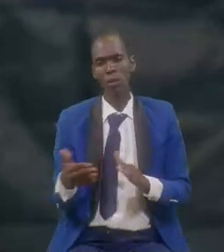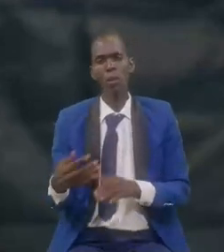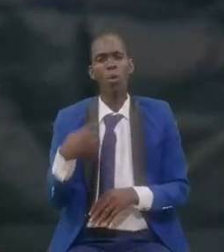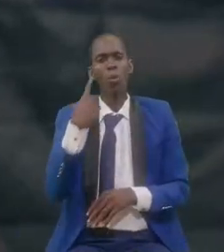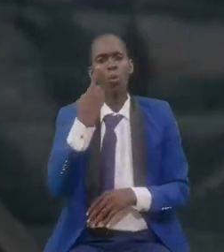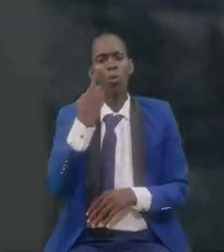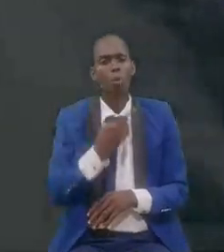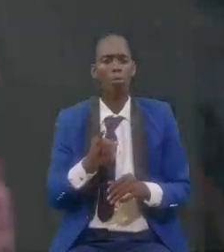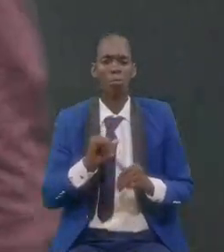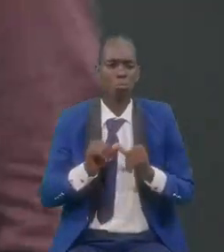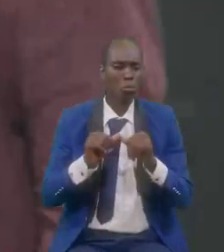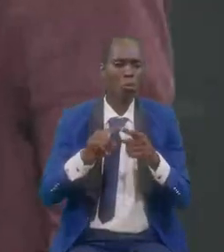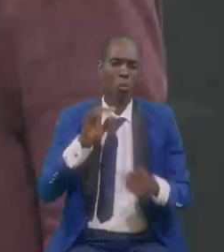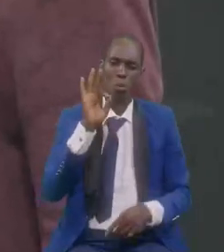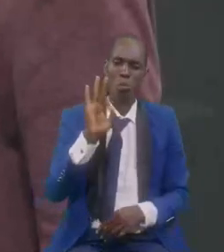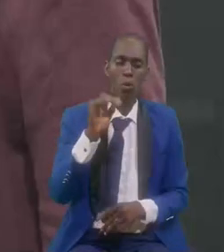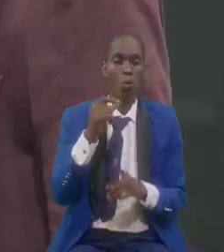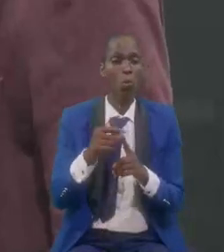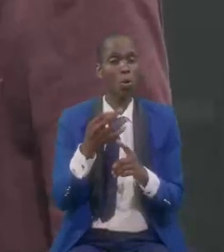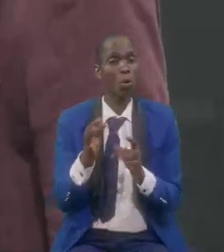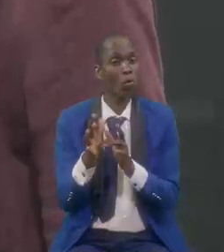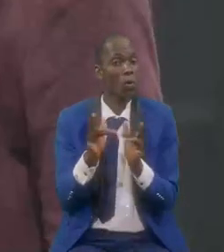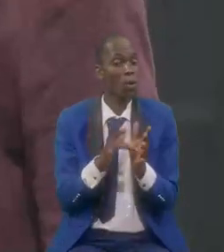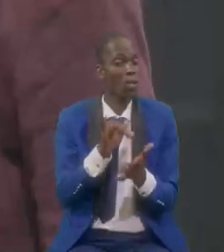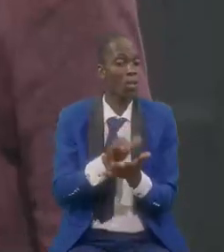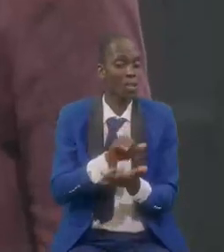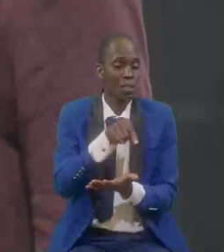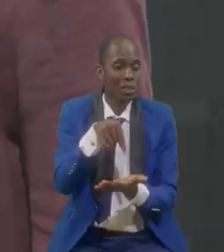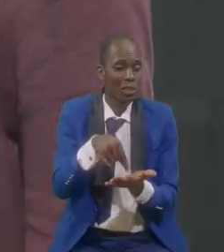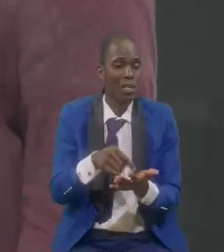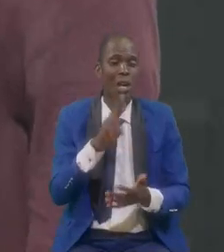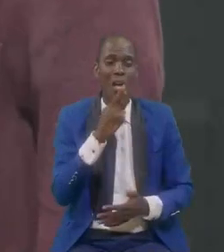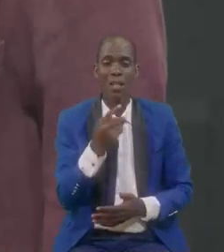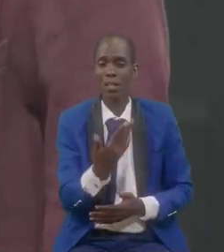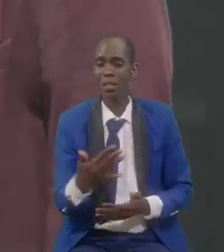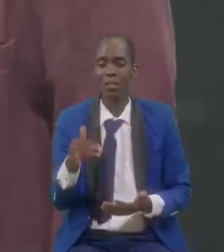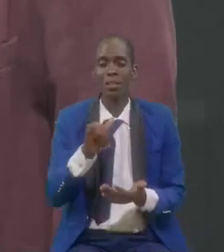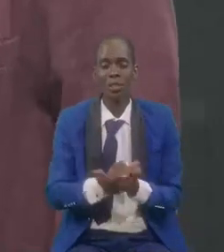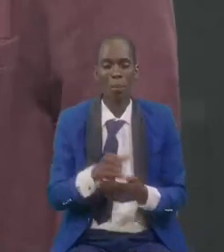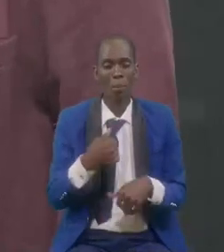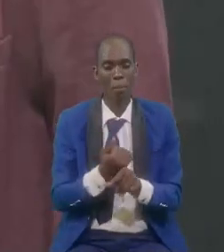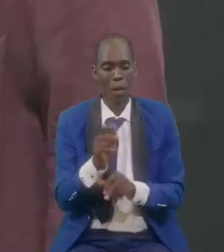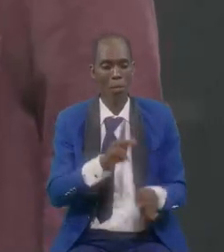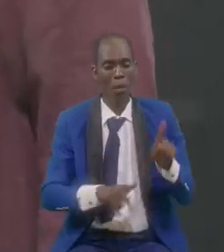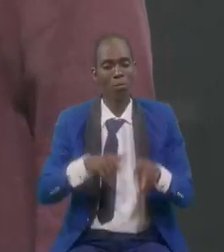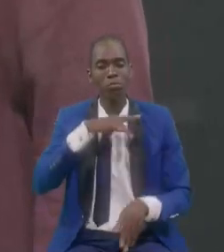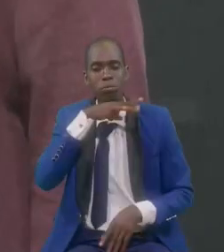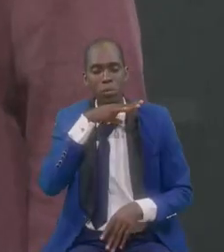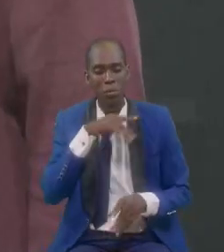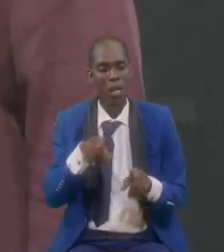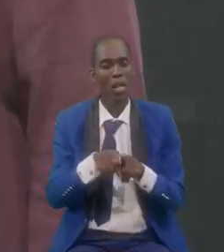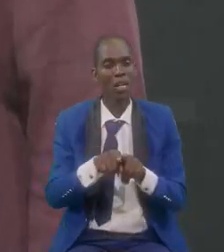la parole de Jésus. Que voici les choses qui souillent les hommes.